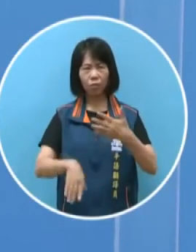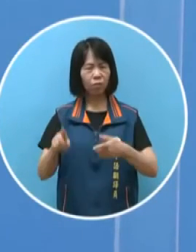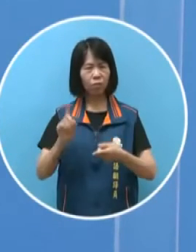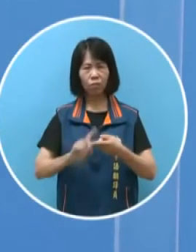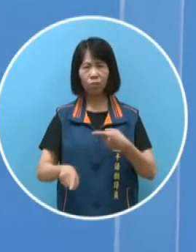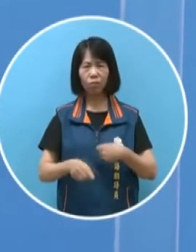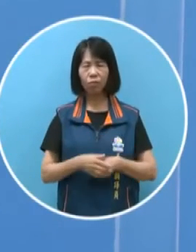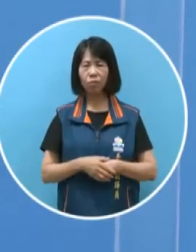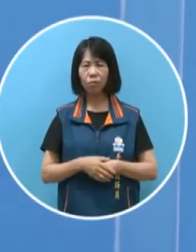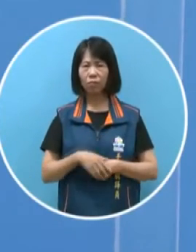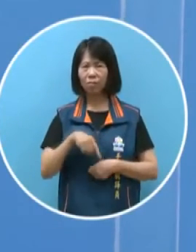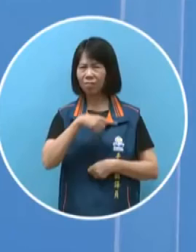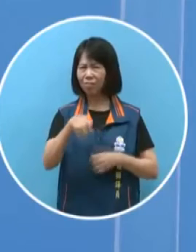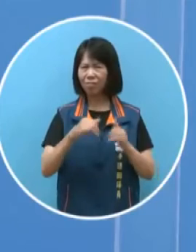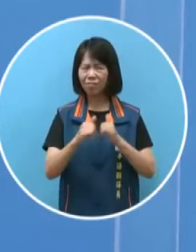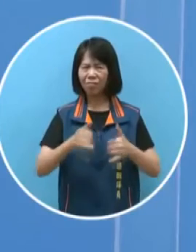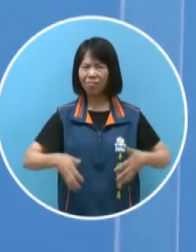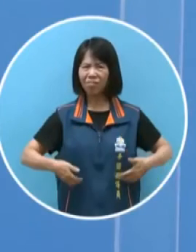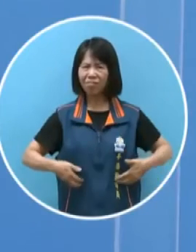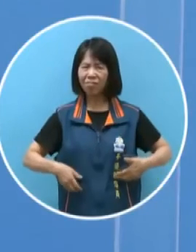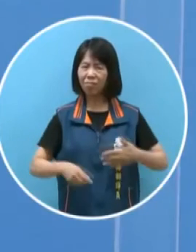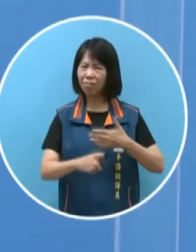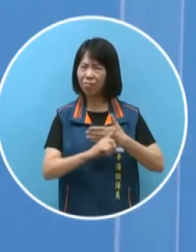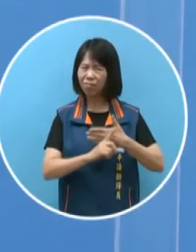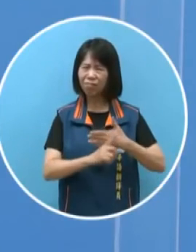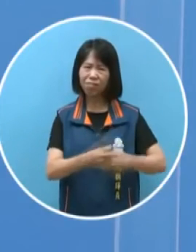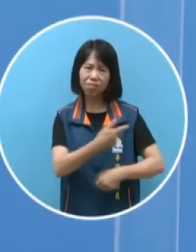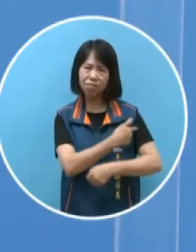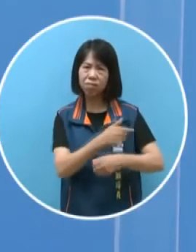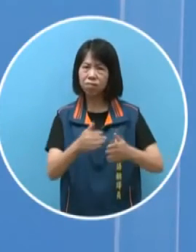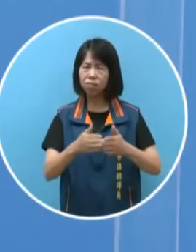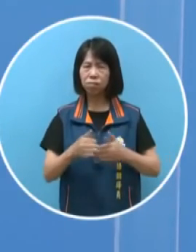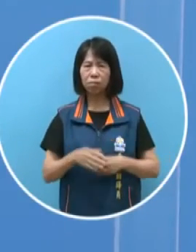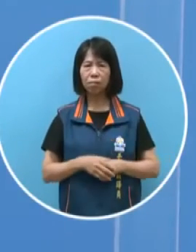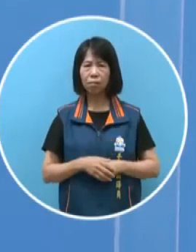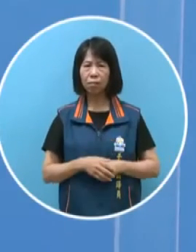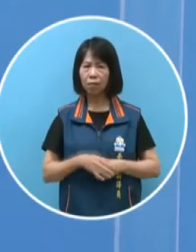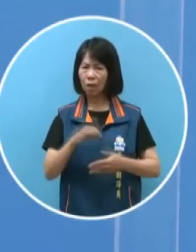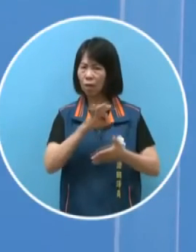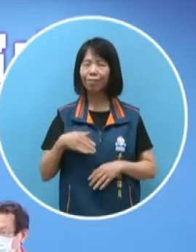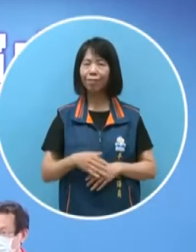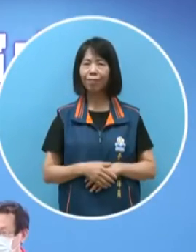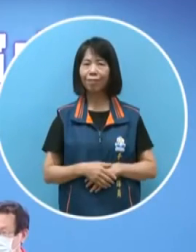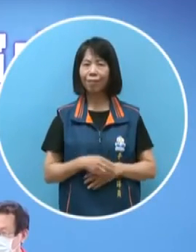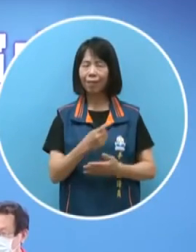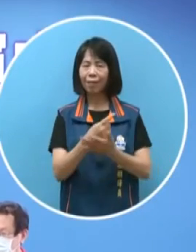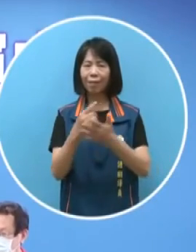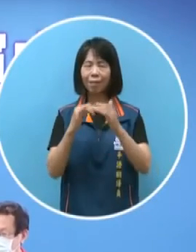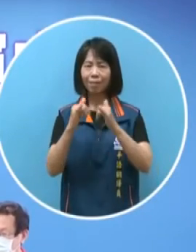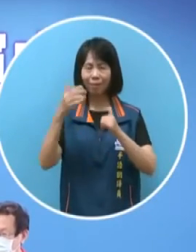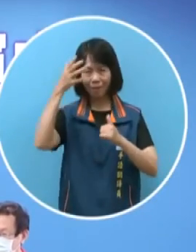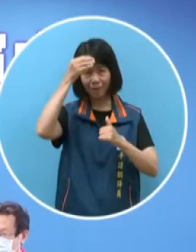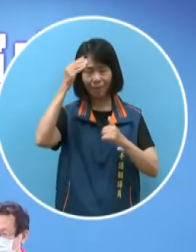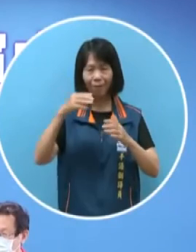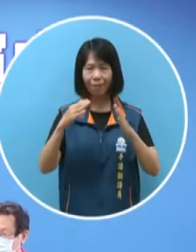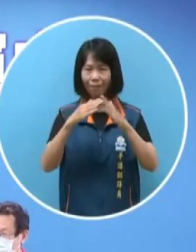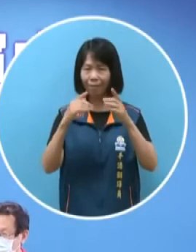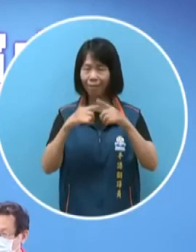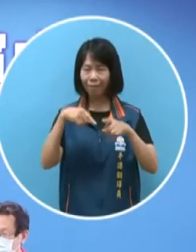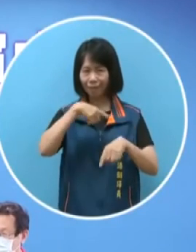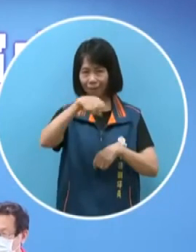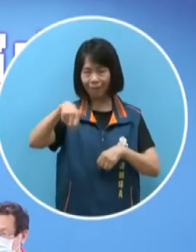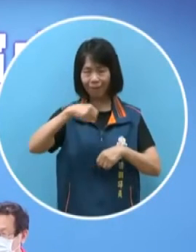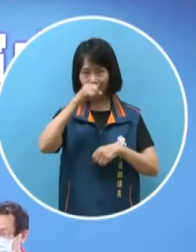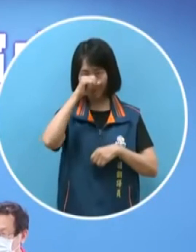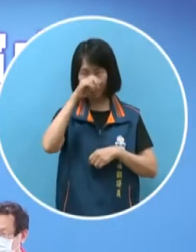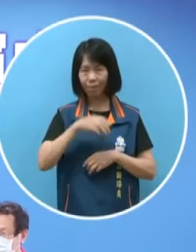百姓还心急如焚，想打打不到，永春完全名不符实。 也接着甩锅中央，指出由